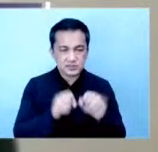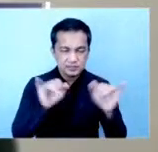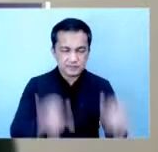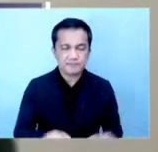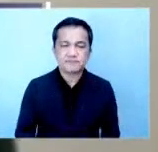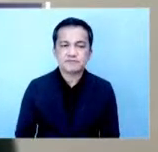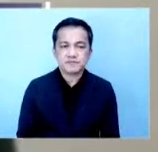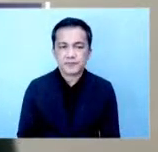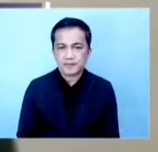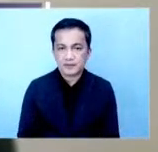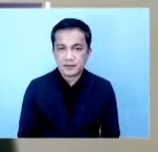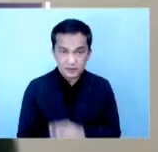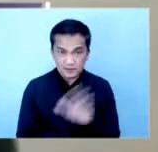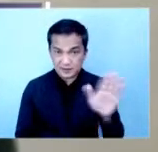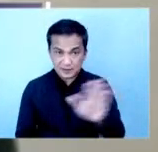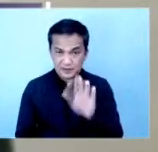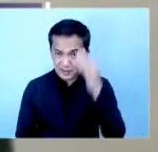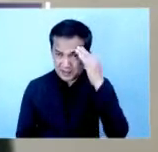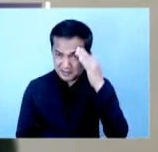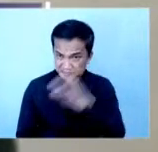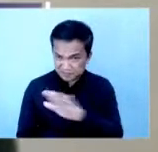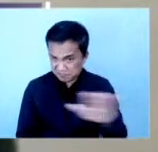Since alam naman natin na parang